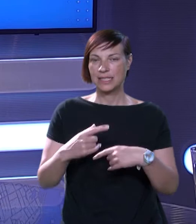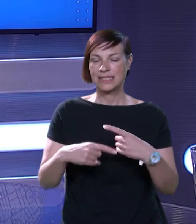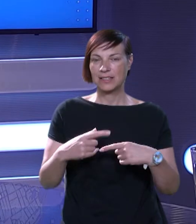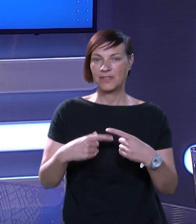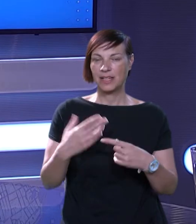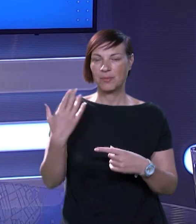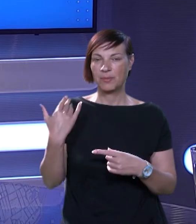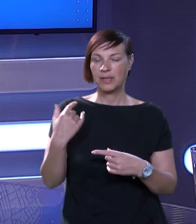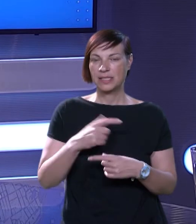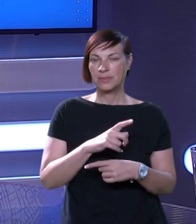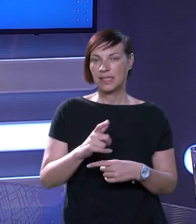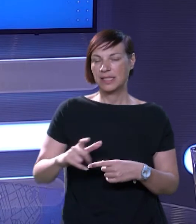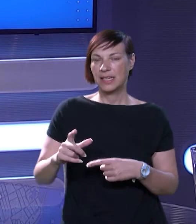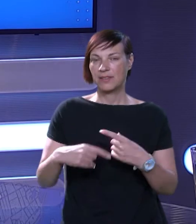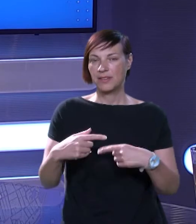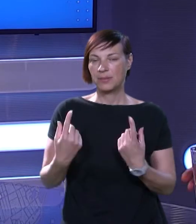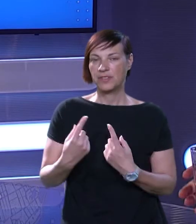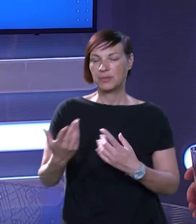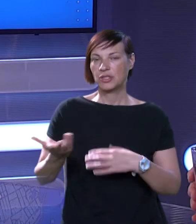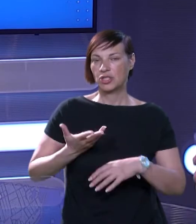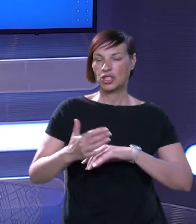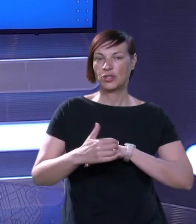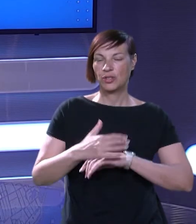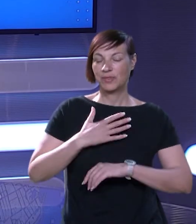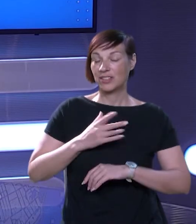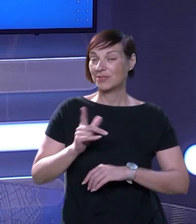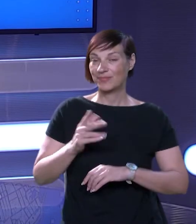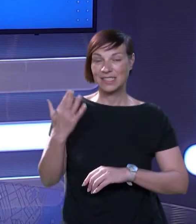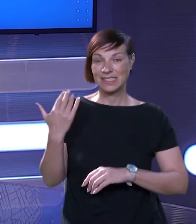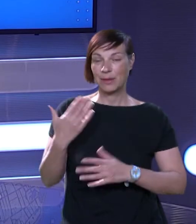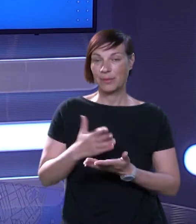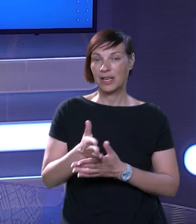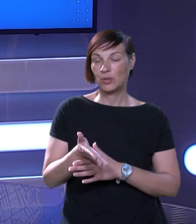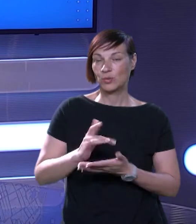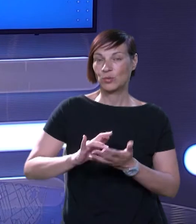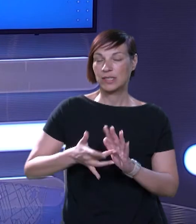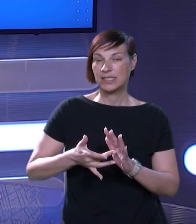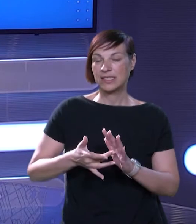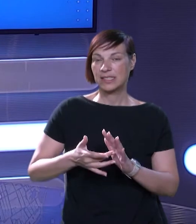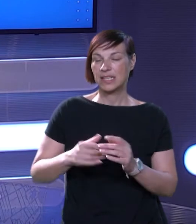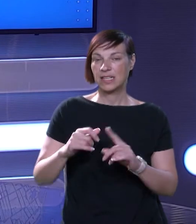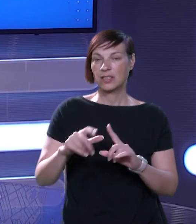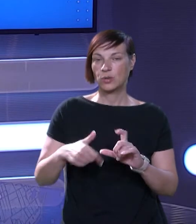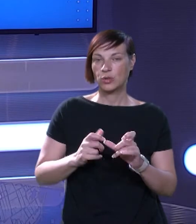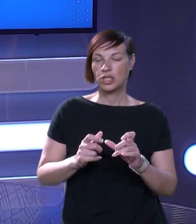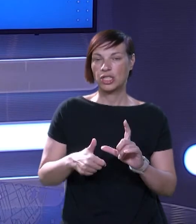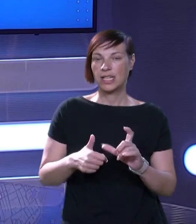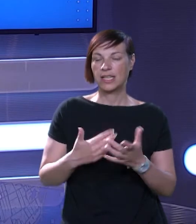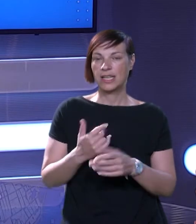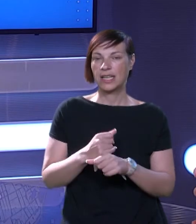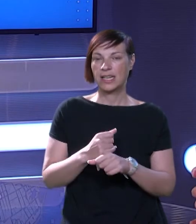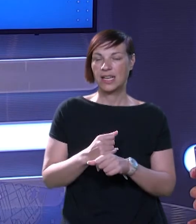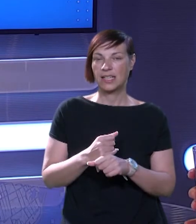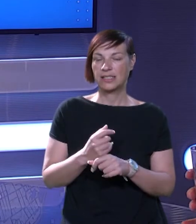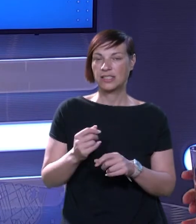filmom. Bili smo na Mediteran Film Festival, onda smo došli u Dubrovnik, tako da ja nisam bila involvirana u taj cijeli, Nikša Kušelj je radio sa